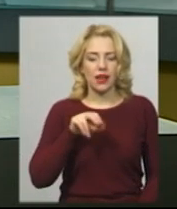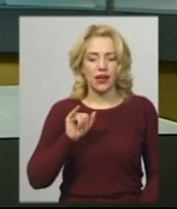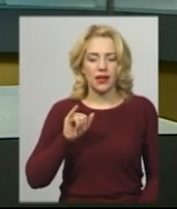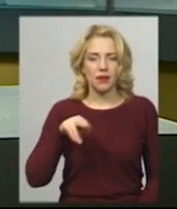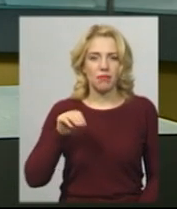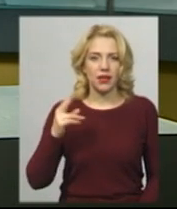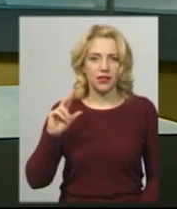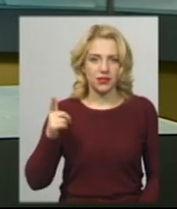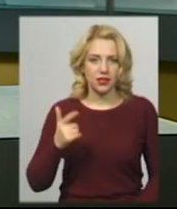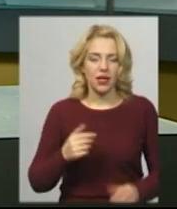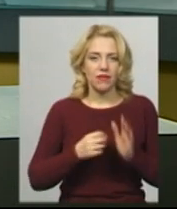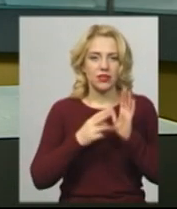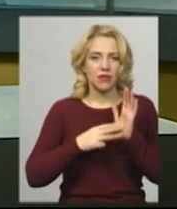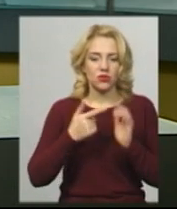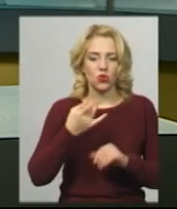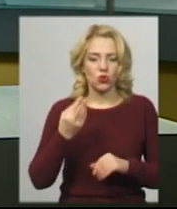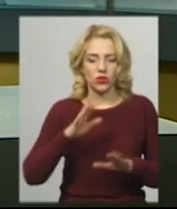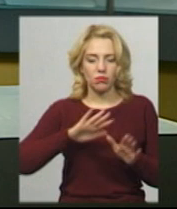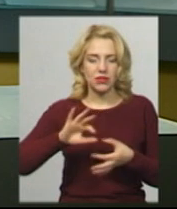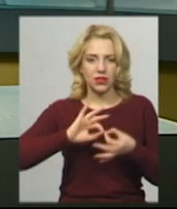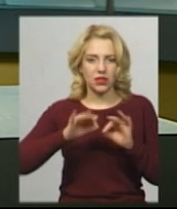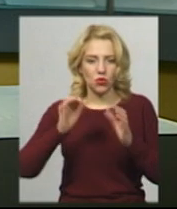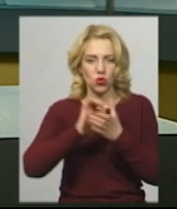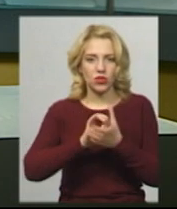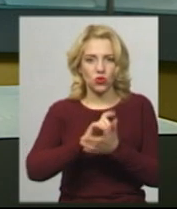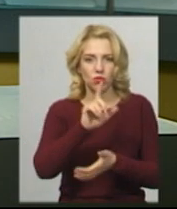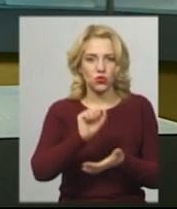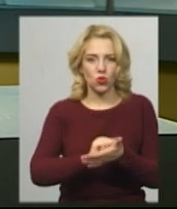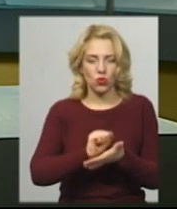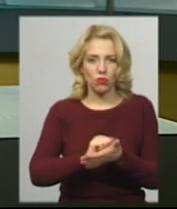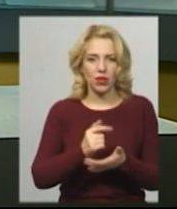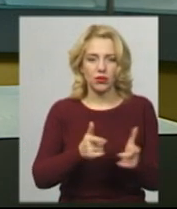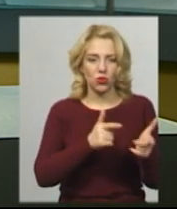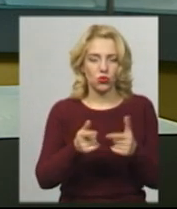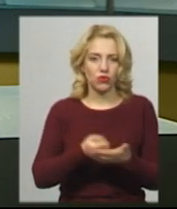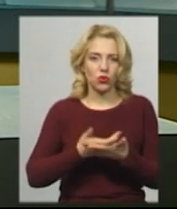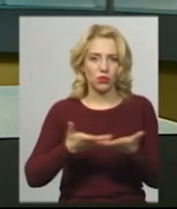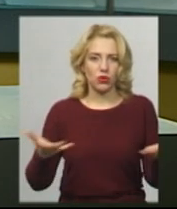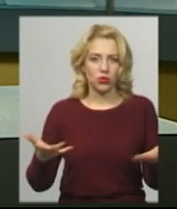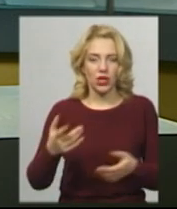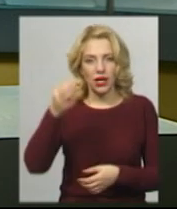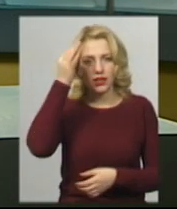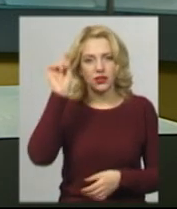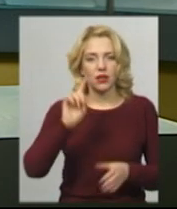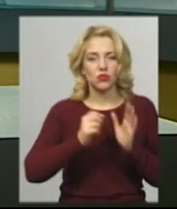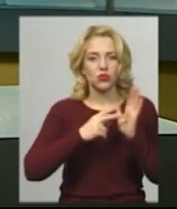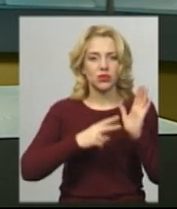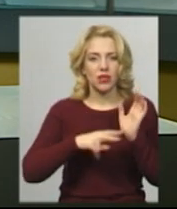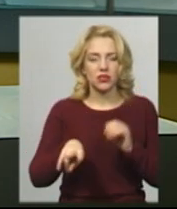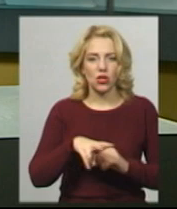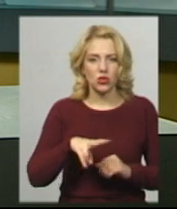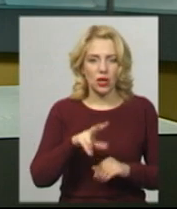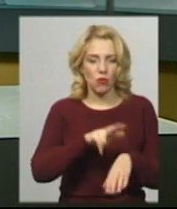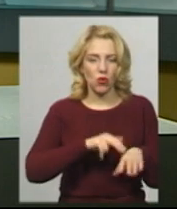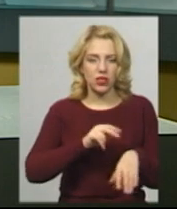словами, 11 грудня після детального ознайомлення з документом він готовий його оприлюднити. Нагадаємо, 17 листопада до